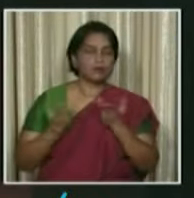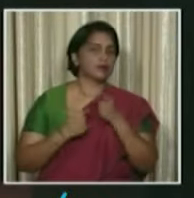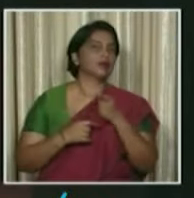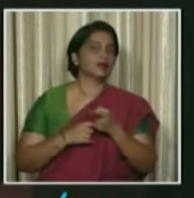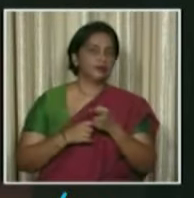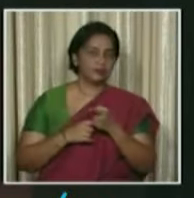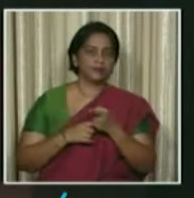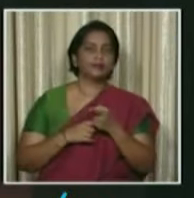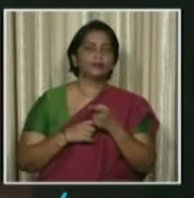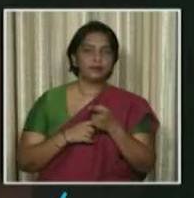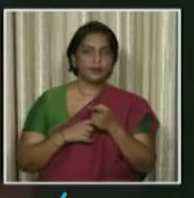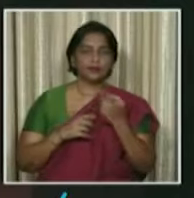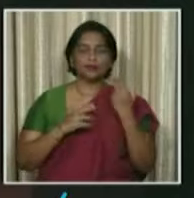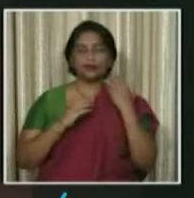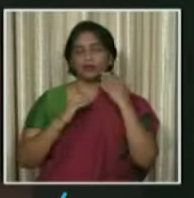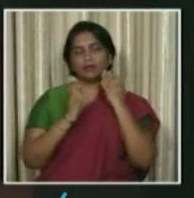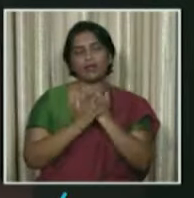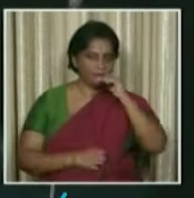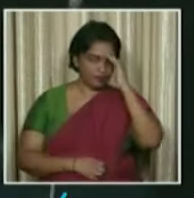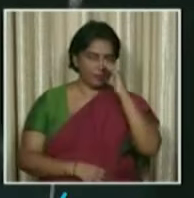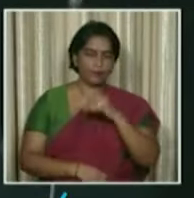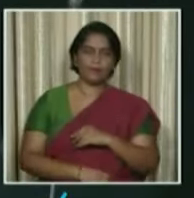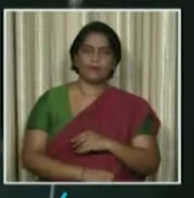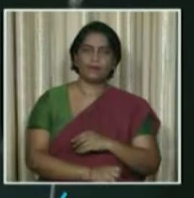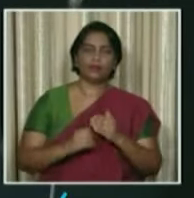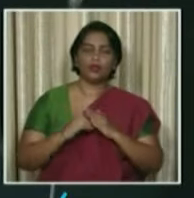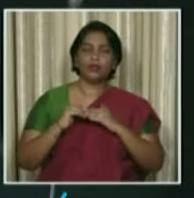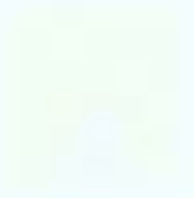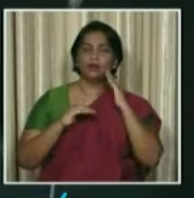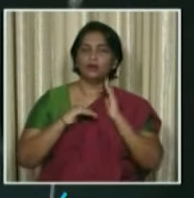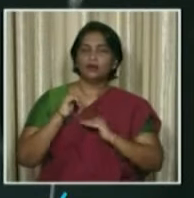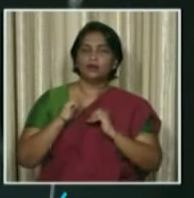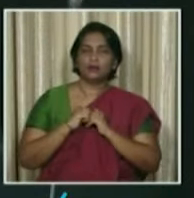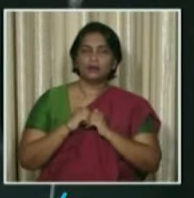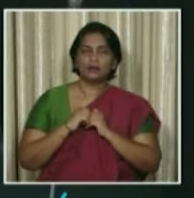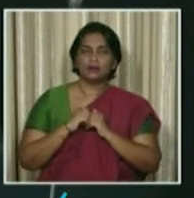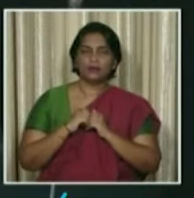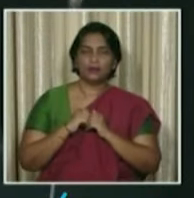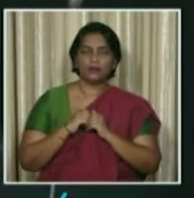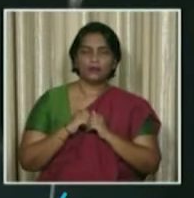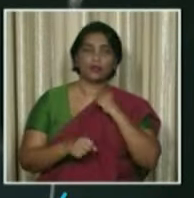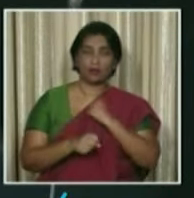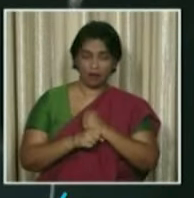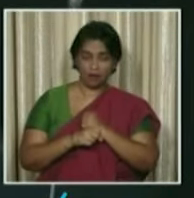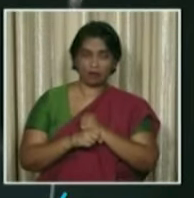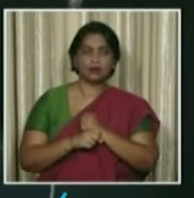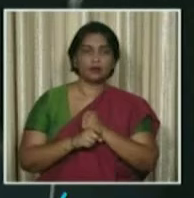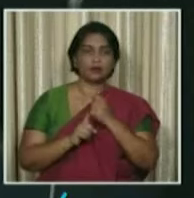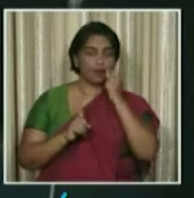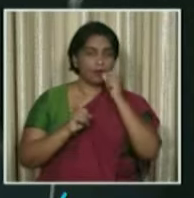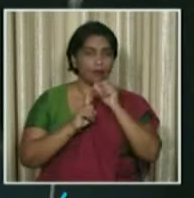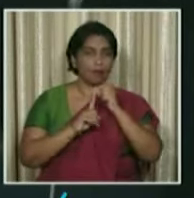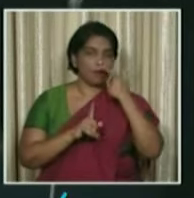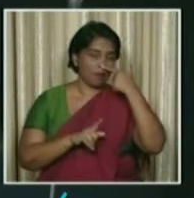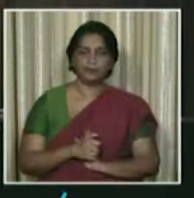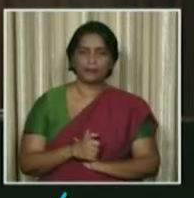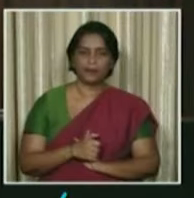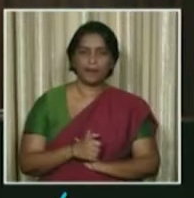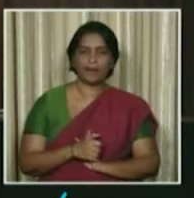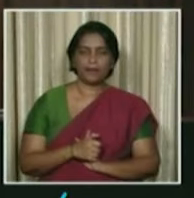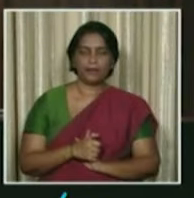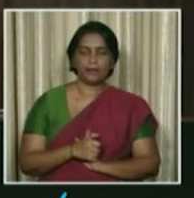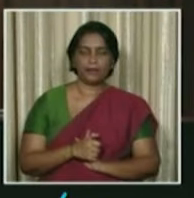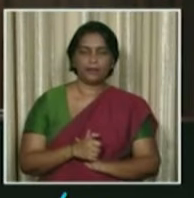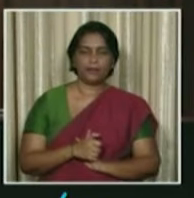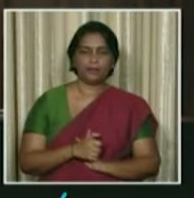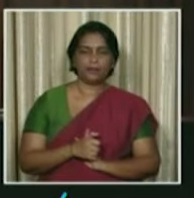මං වගකීමෙන් ඔබතුමාට කියන්නේ ඔබතුමාත් ඒක දන්නවා. ගෑස් පෝලිං, පෙට්‍රල් පෝලිං නැති කරපු ආණ්ඩුවකට මේ පෝලිං නැති කරන එක ප්‍රශ්නයක් නෙවෙයි. අපි